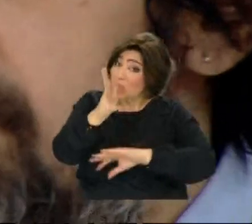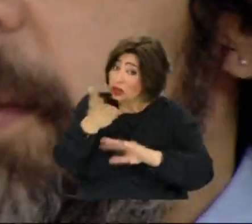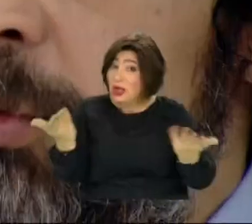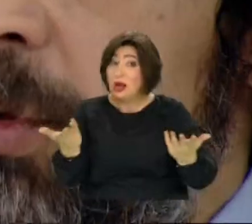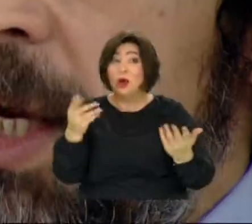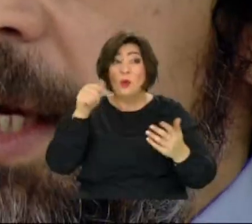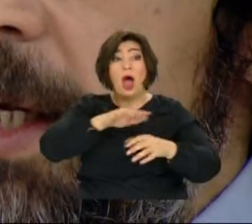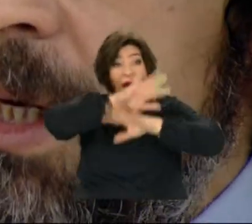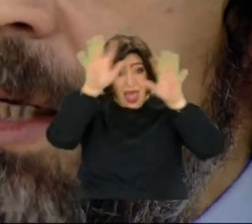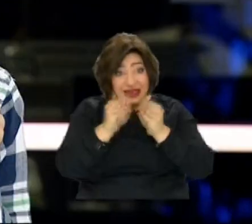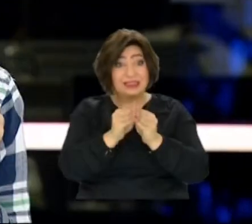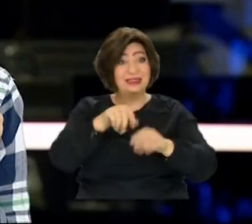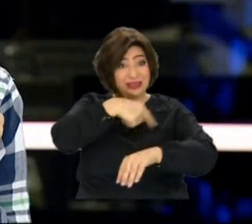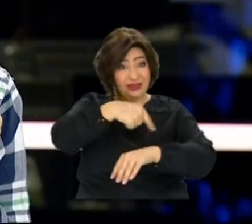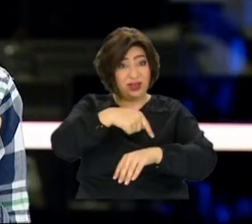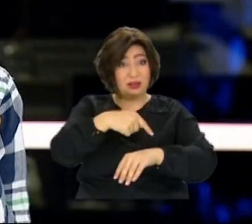Her seferinde bunun